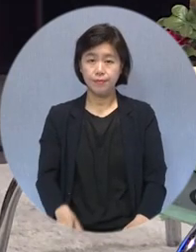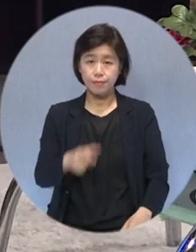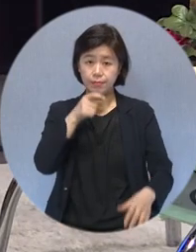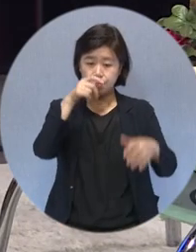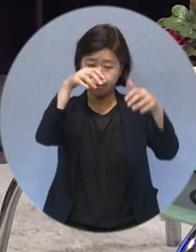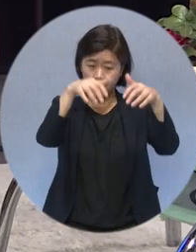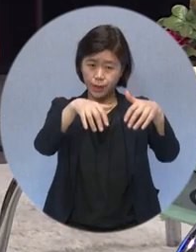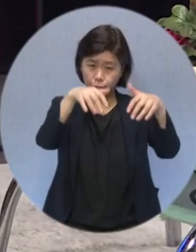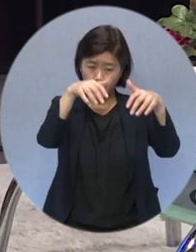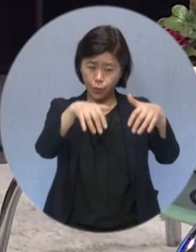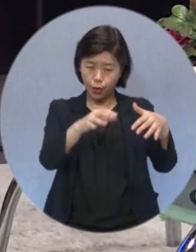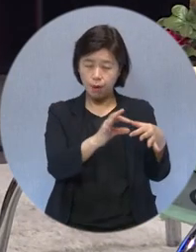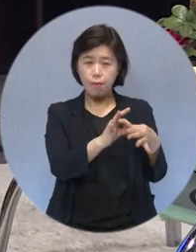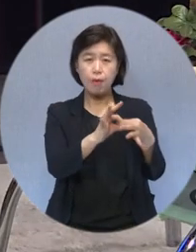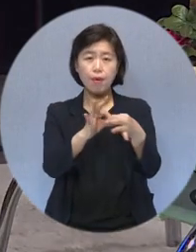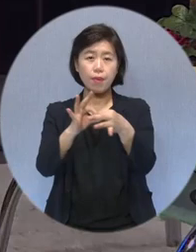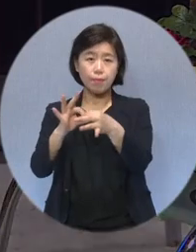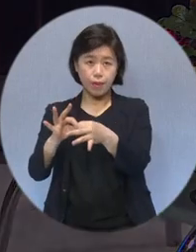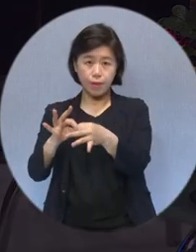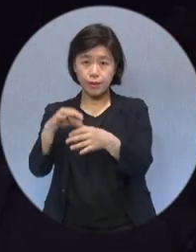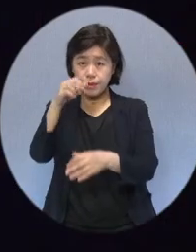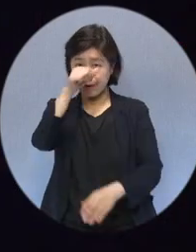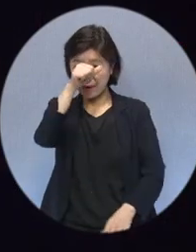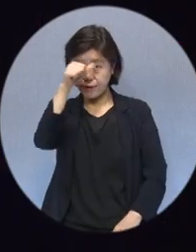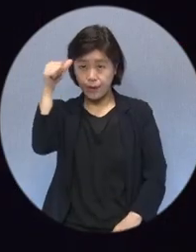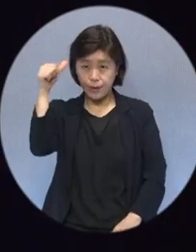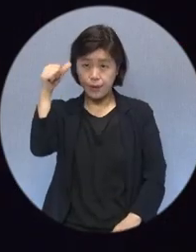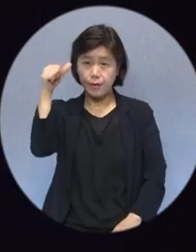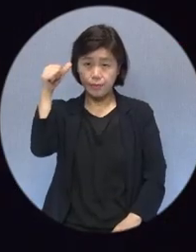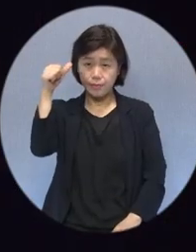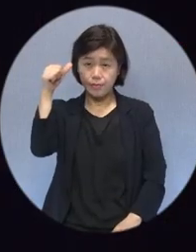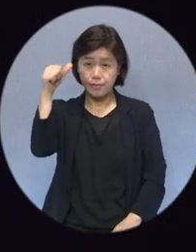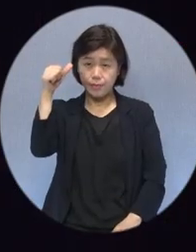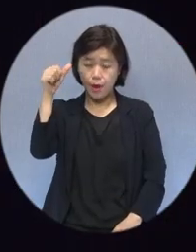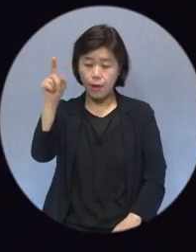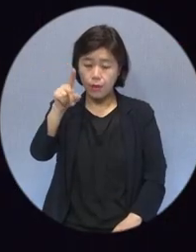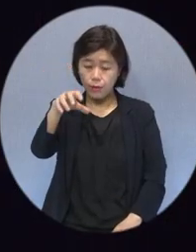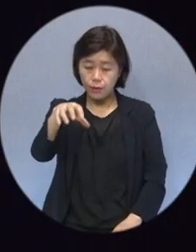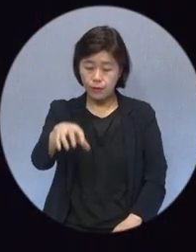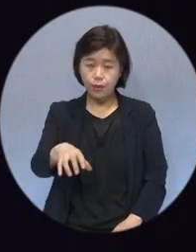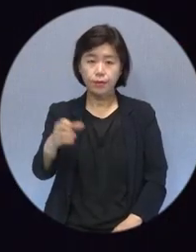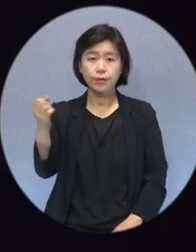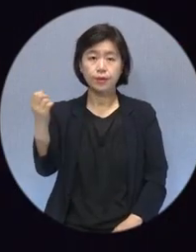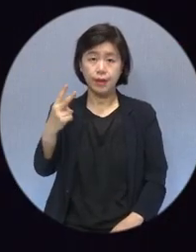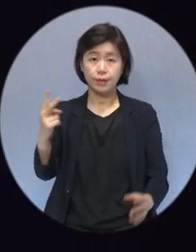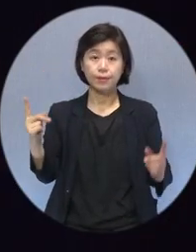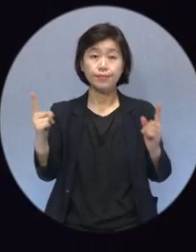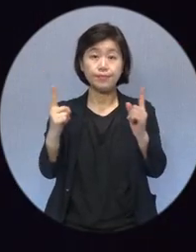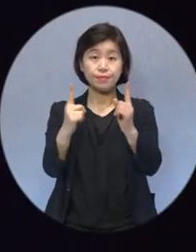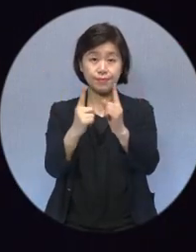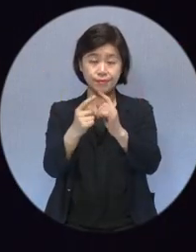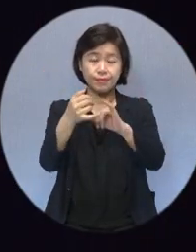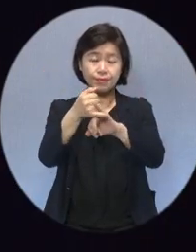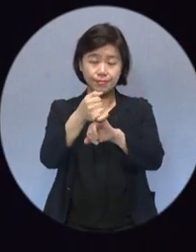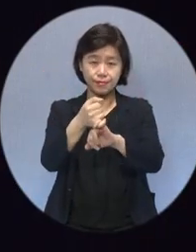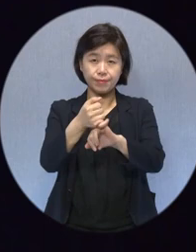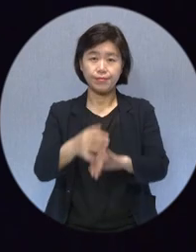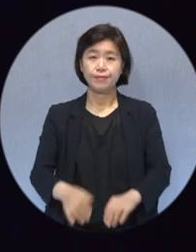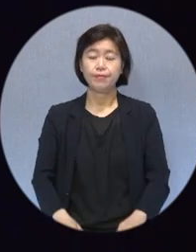빗소리로 이어진 생은 꼭 어딘가에서 다시 만나리.